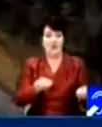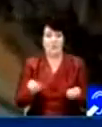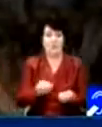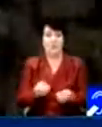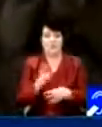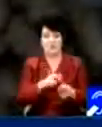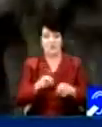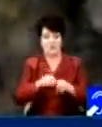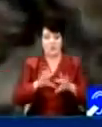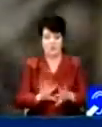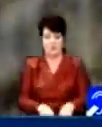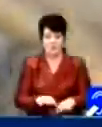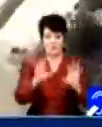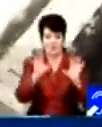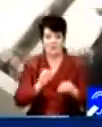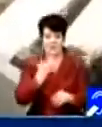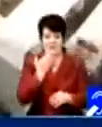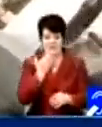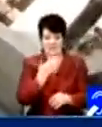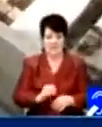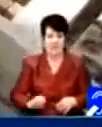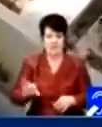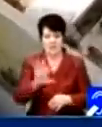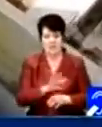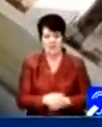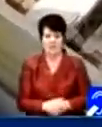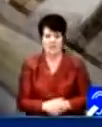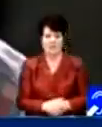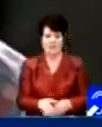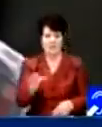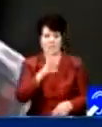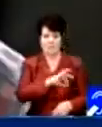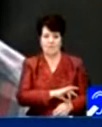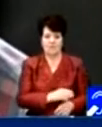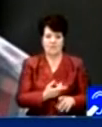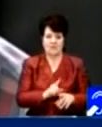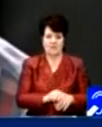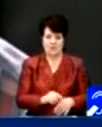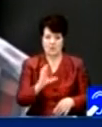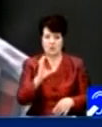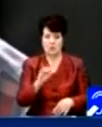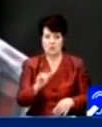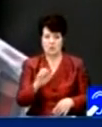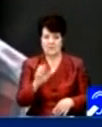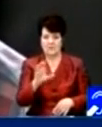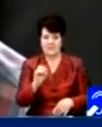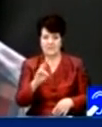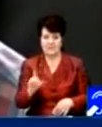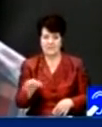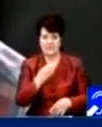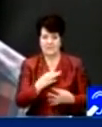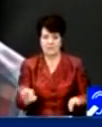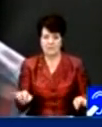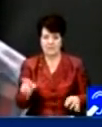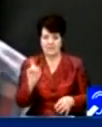pentru alinierea legislației naționale la cea europeană. Folosirea acestor substanțe mai este permisă doar în